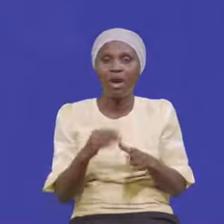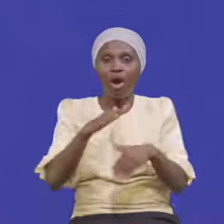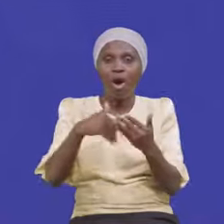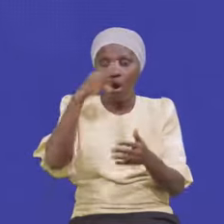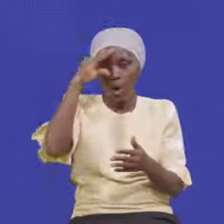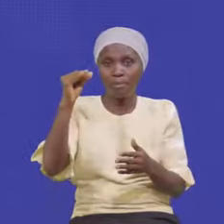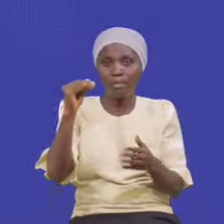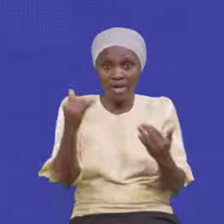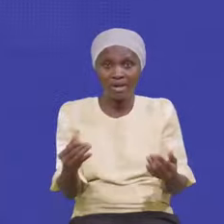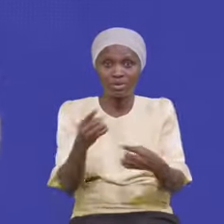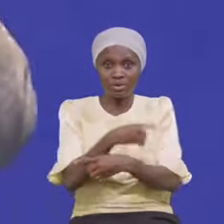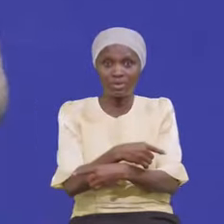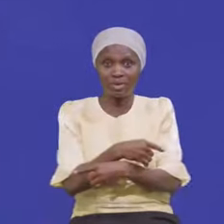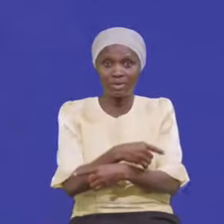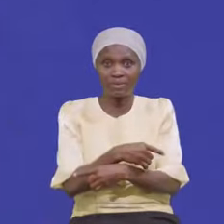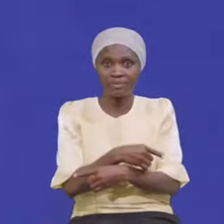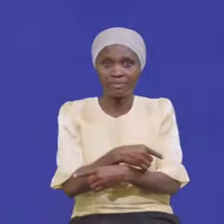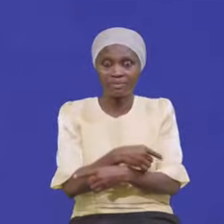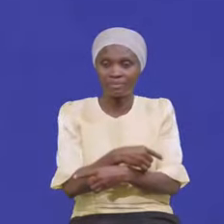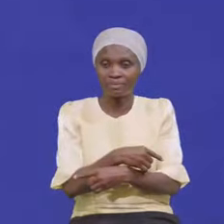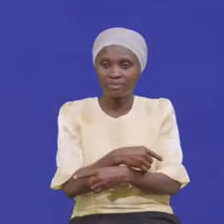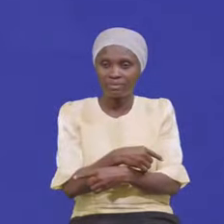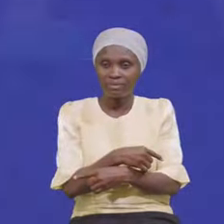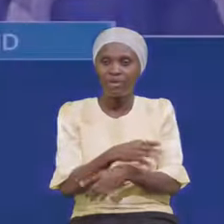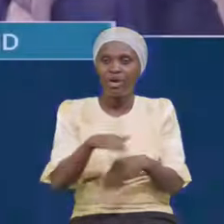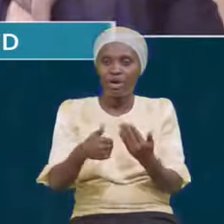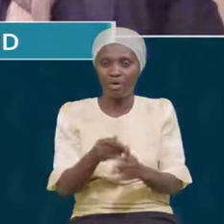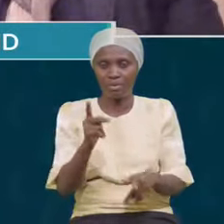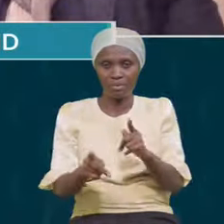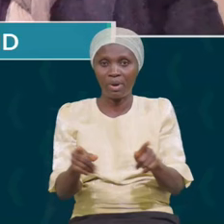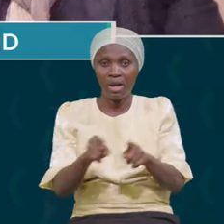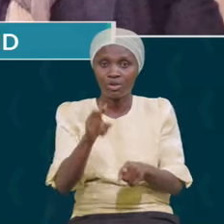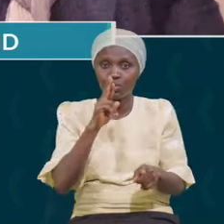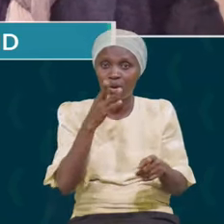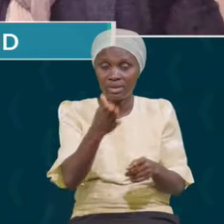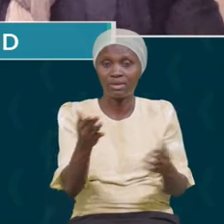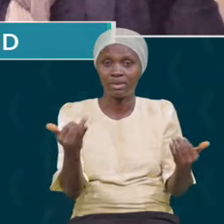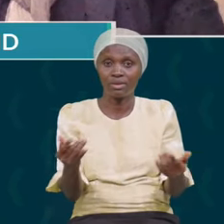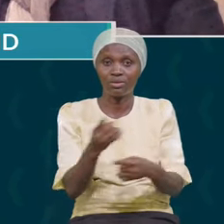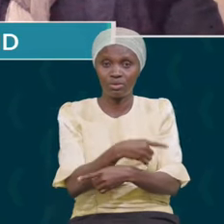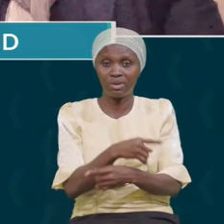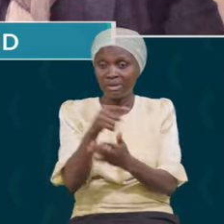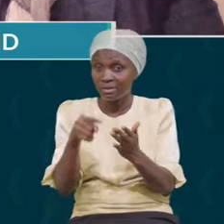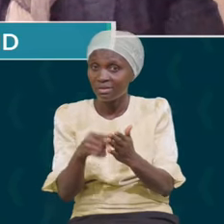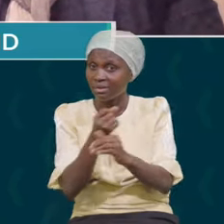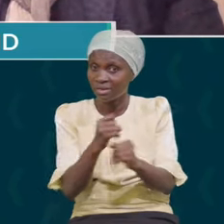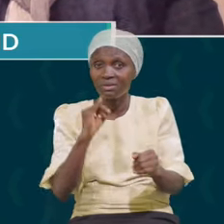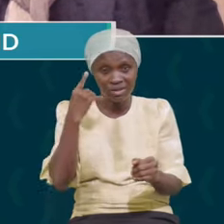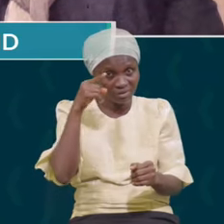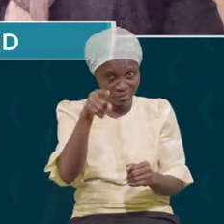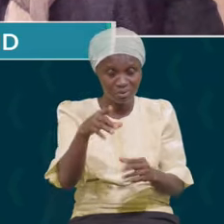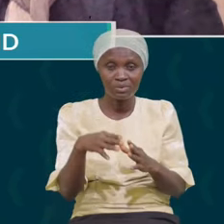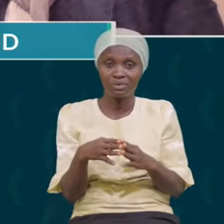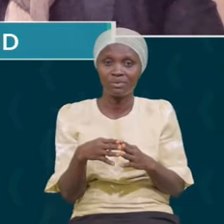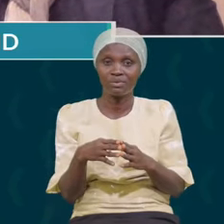men today. ఈ రోజున సకల మానవాళి. And so are there today. ఈ రోజు ఇక్కడ ఉన్నవారు. Their salvation is for you. ఇదిగో రక్షణ ఈ రోజు